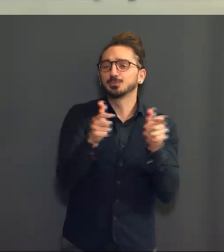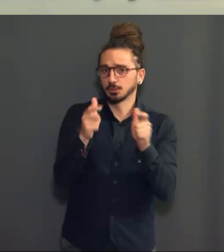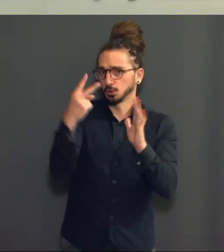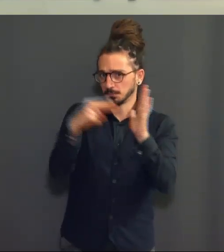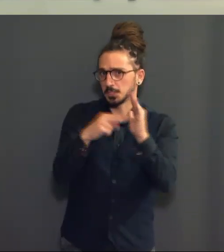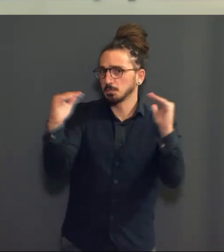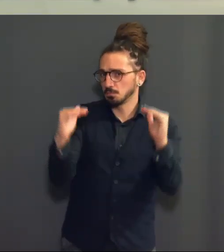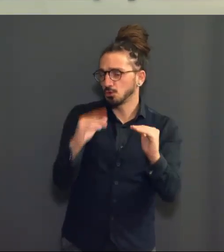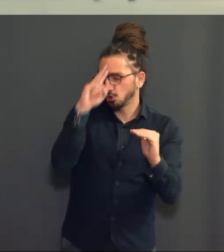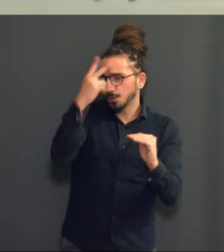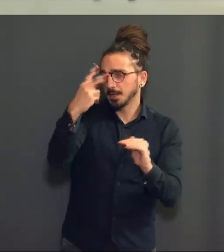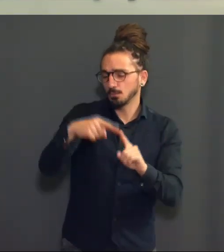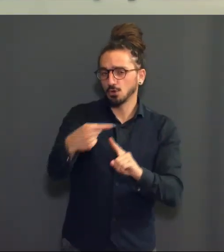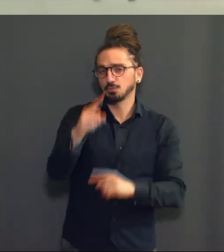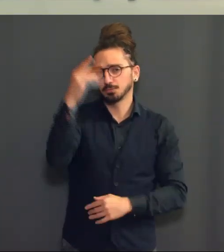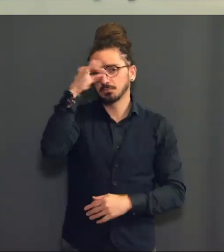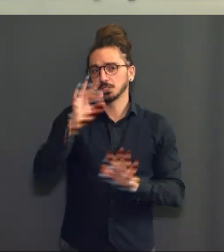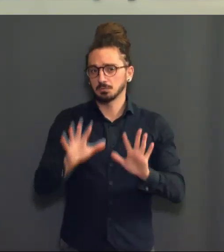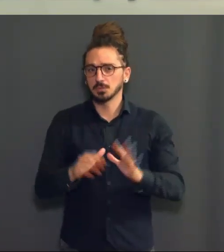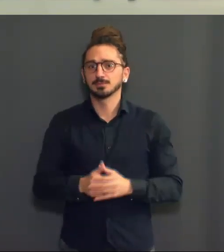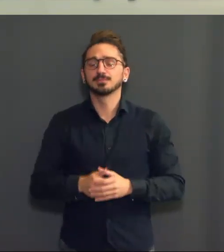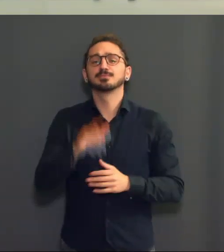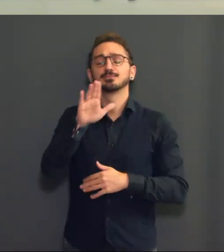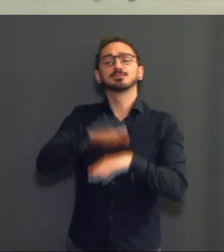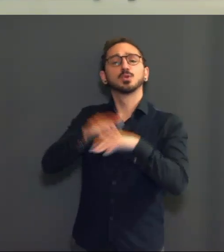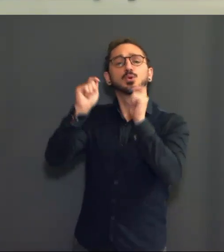hospitalisations. La semaine dernière, on comptait